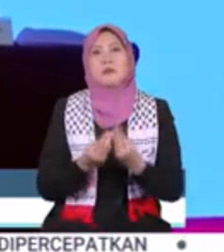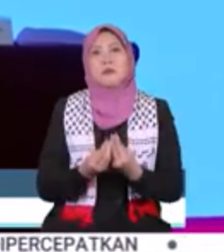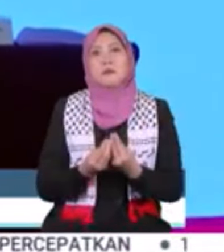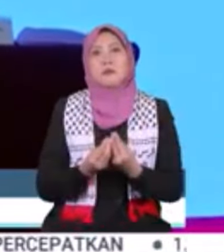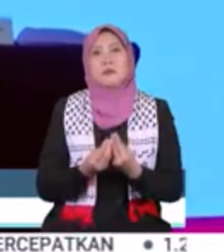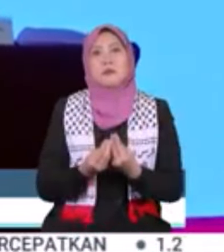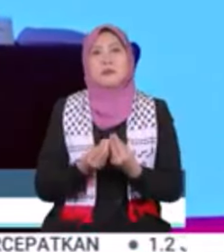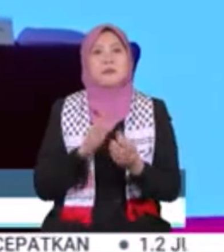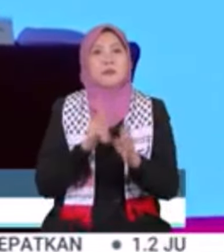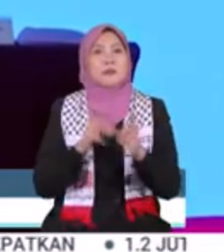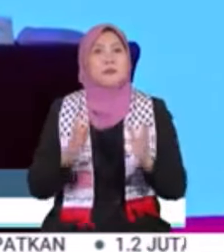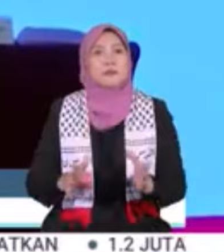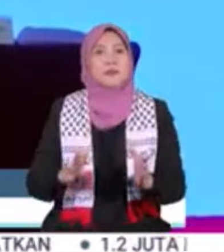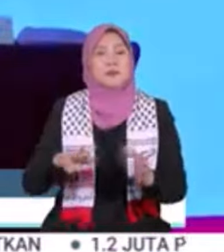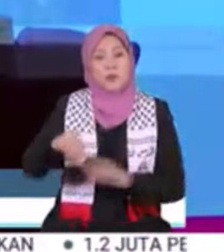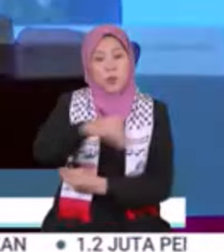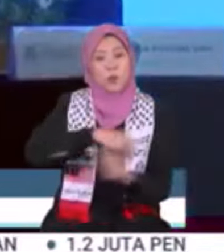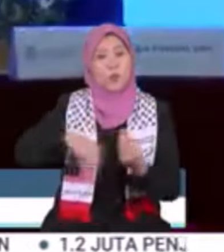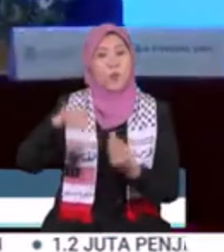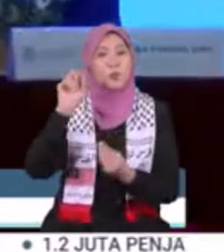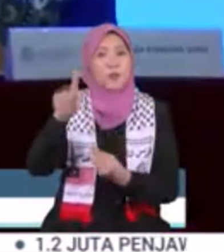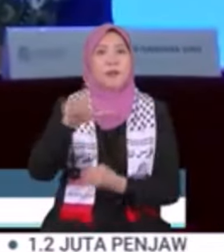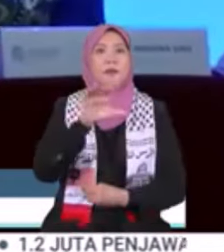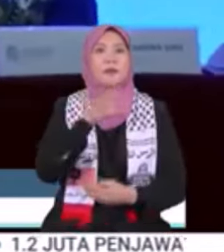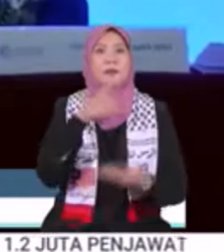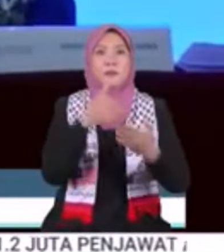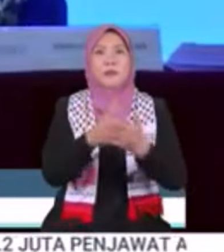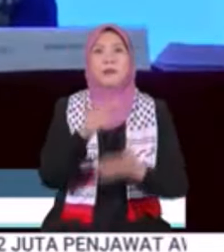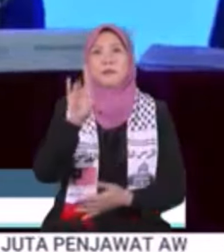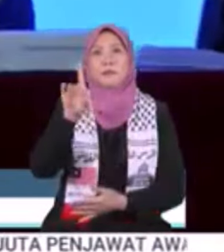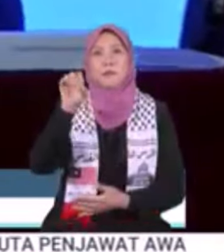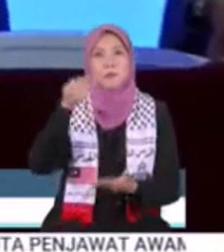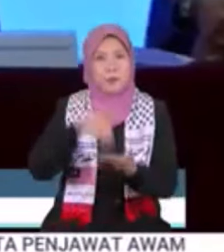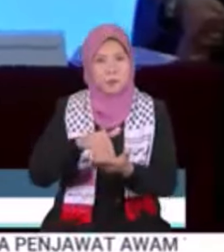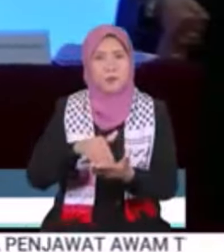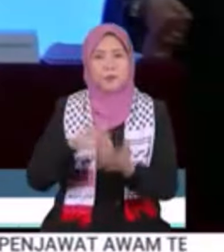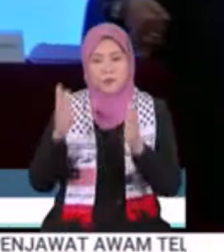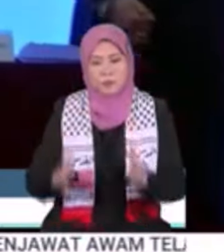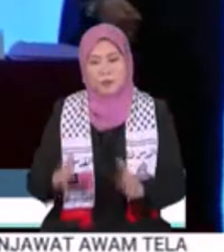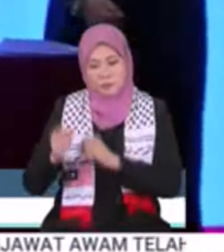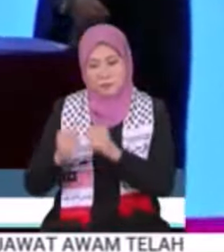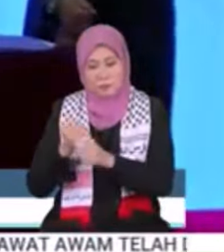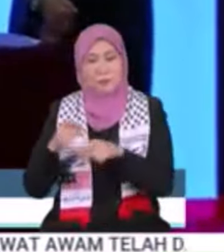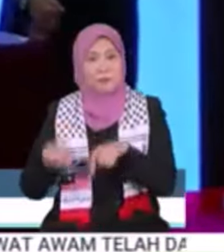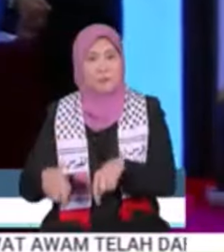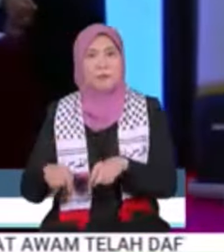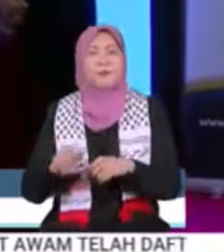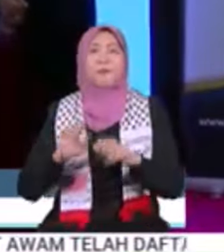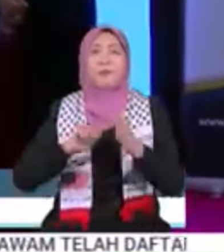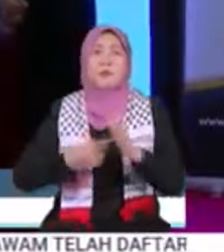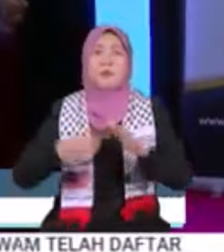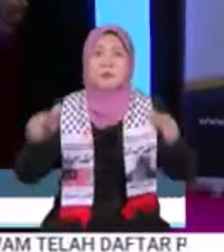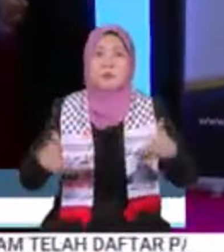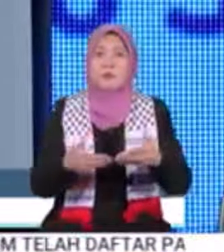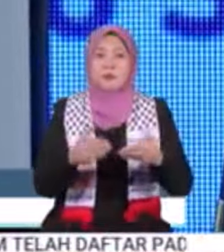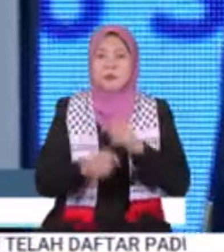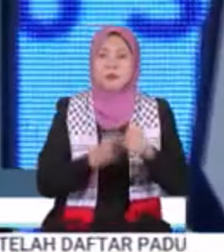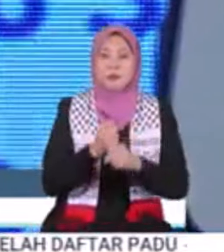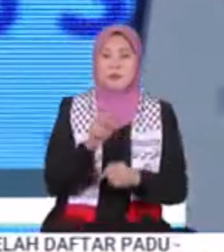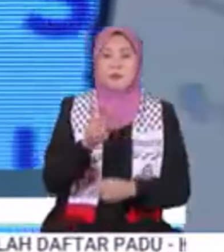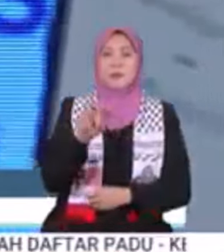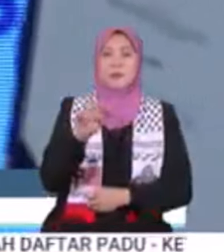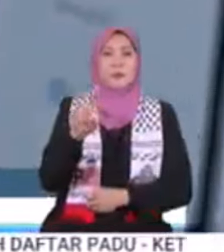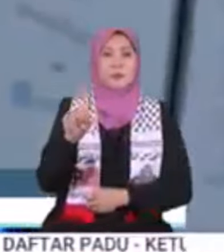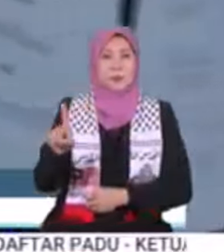menyuruskan jemaah umrah sehingga 80 r000 orang pada tahun ini sejak ia mula diperkenalkan tahun